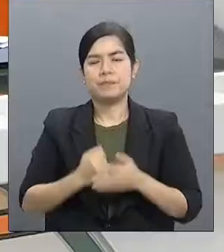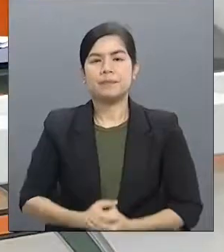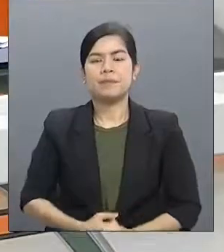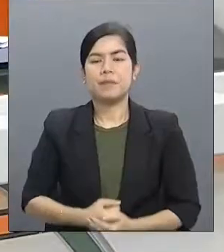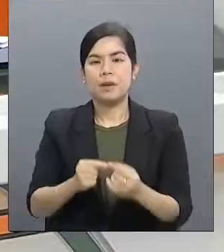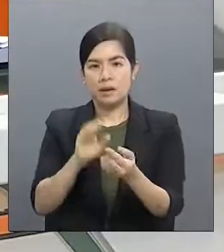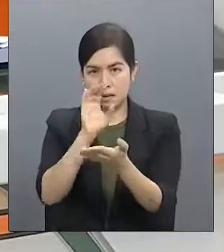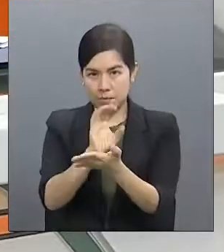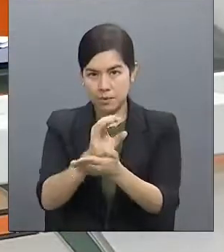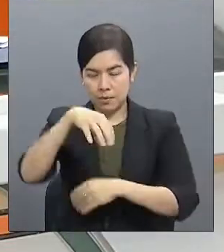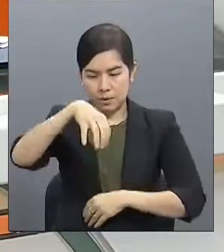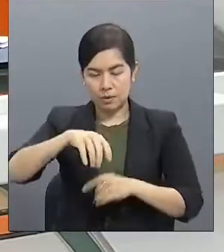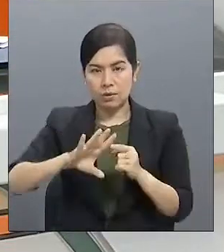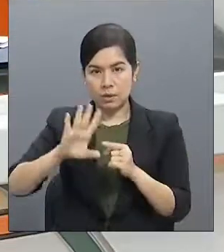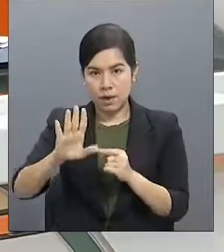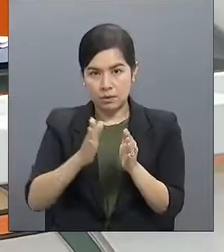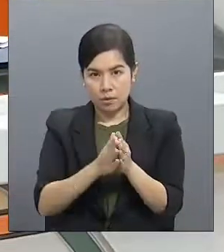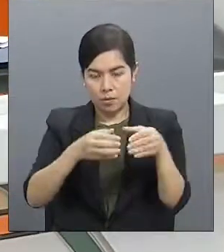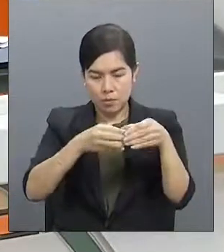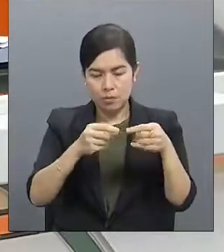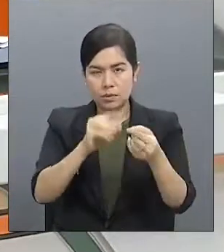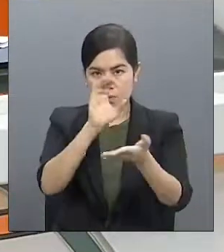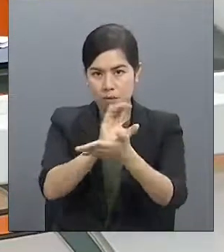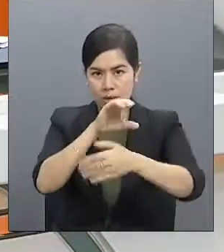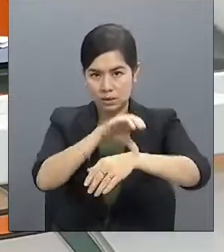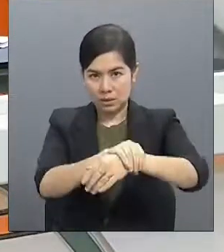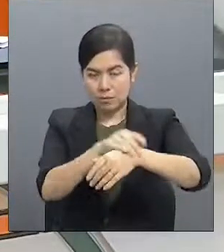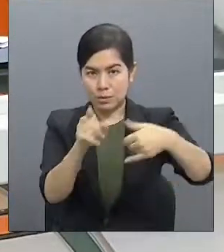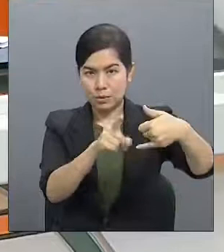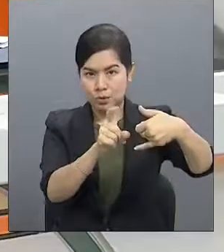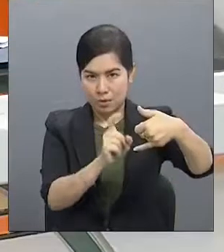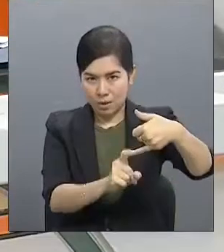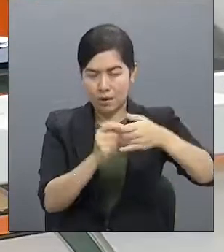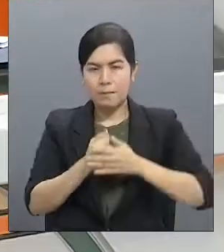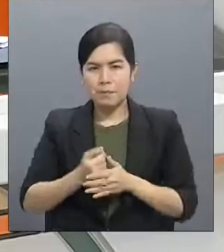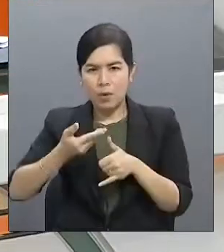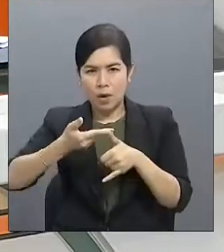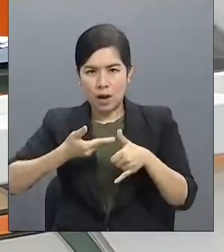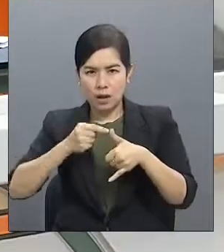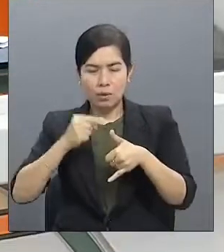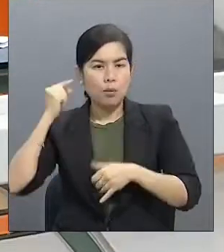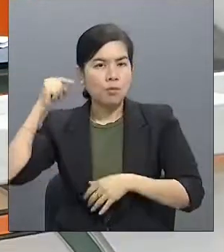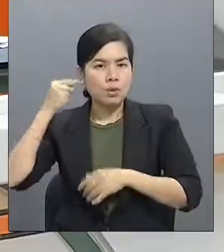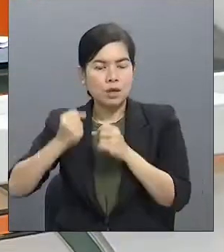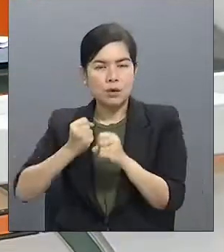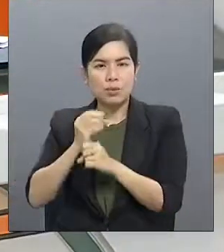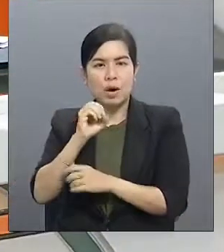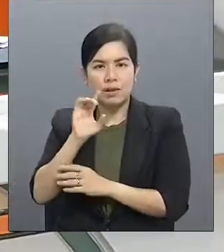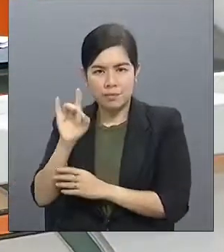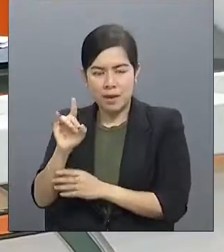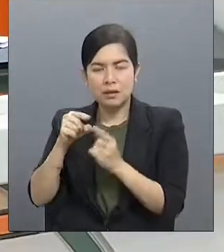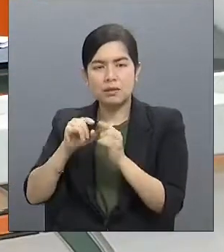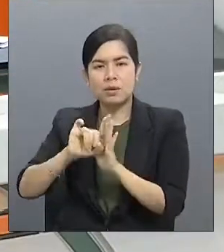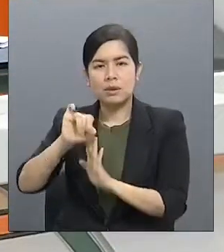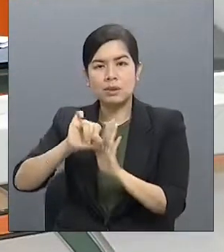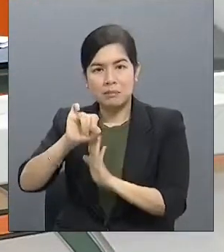ที่ตำรวจภูธรภาค5ร่วมกับตำรวจกองปราบปรามจับกุมผู้ต้องหาที่ก่อเหตุฆาตกรรมอำพรางหญิงอายุ58ปีที่จังหวัดเชียงใหม่ได้แล้วต